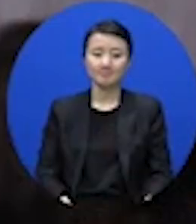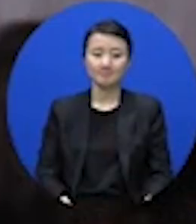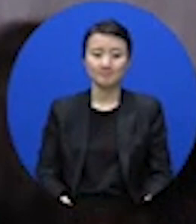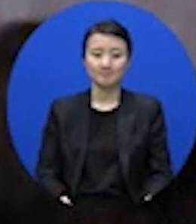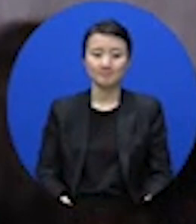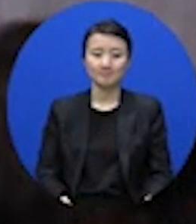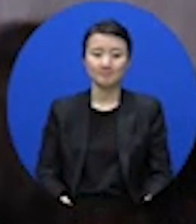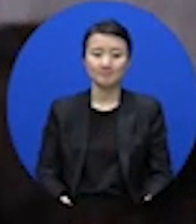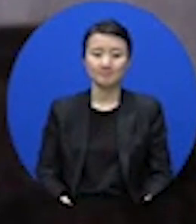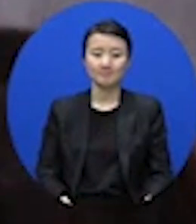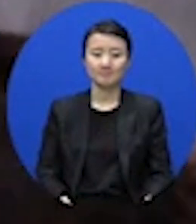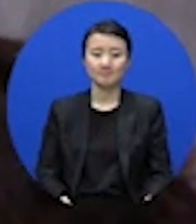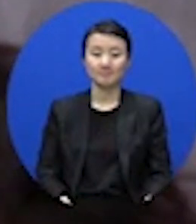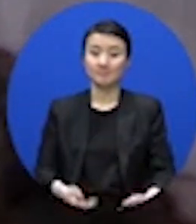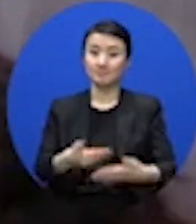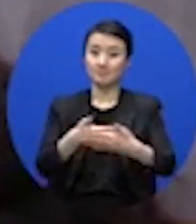보시면